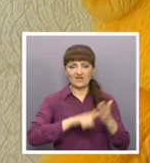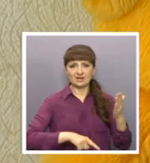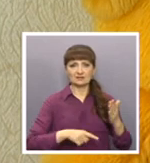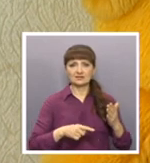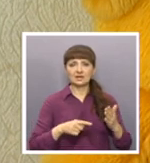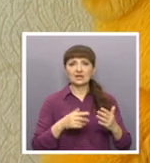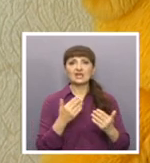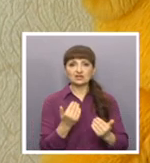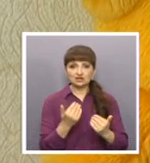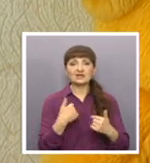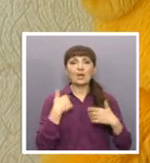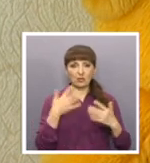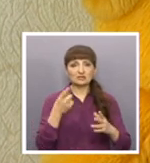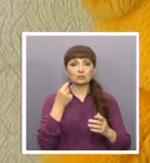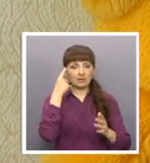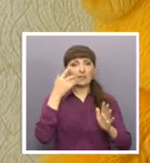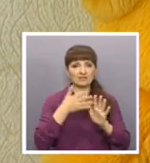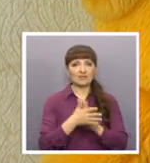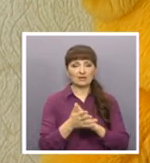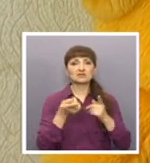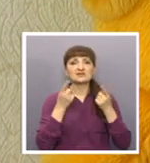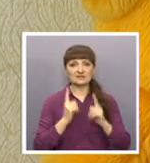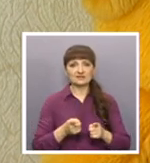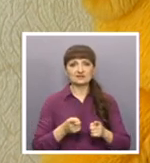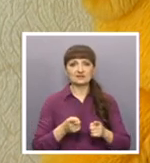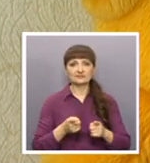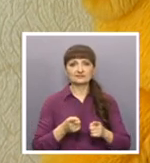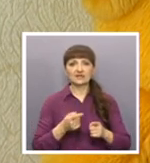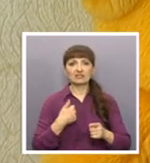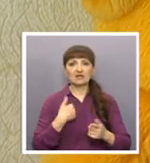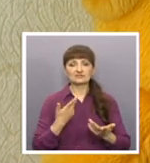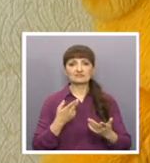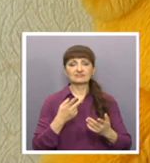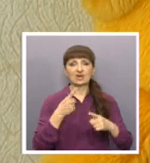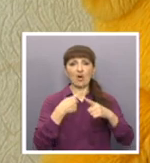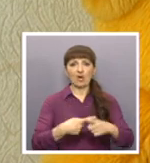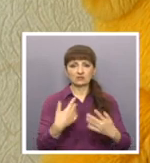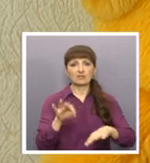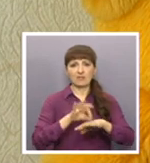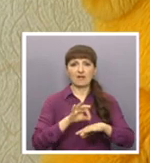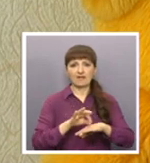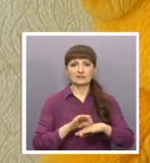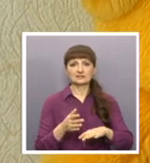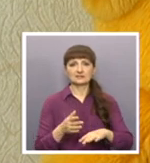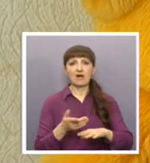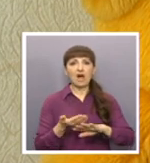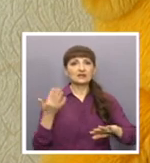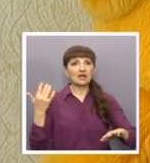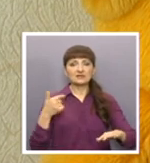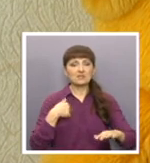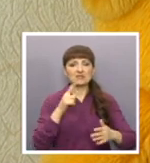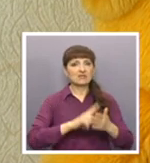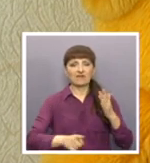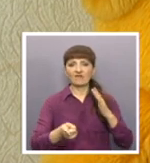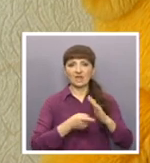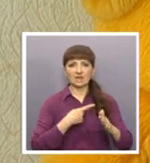вот прям в таком осознавании, что это вот действительно вот наш диагноз, который сейчас уже есть. А до этого времени мы не